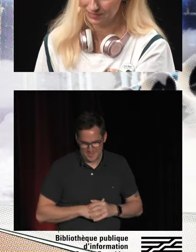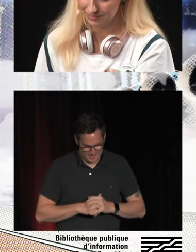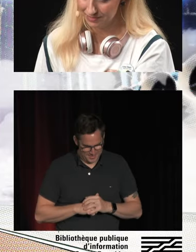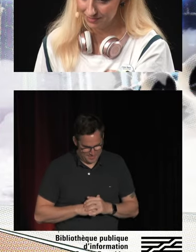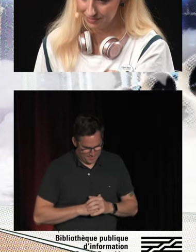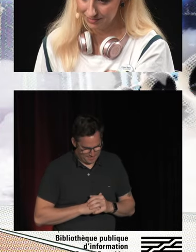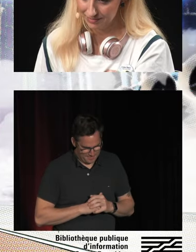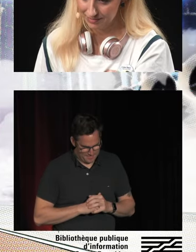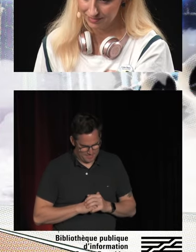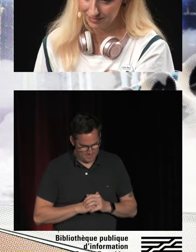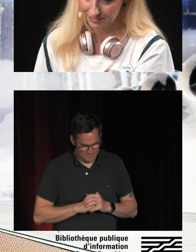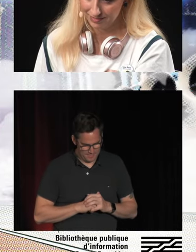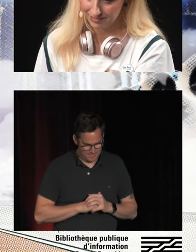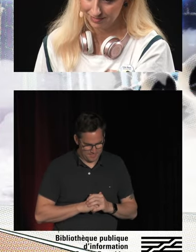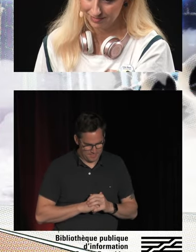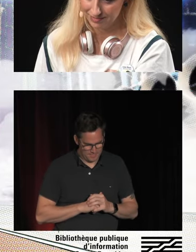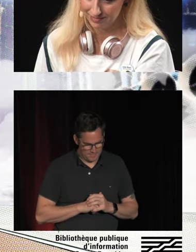Simon.